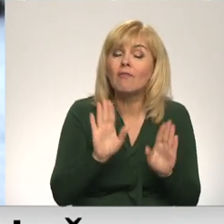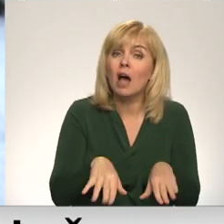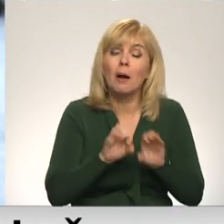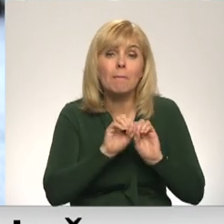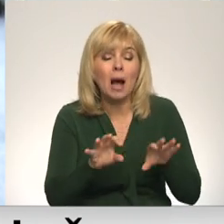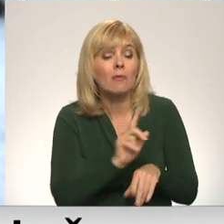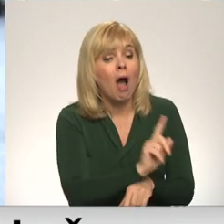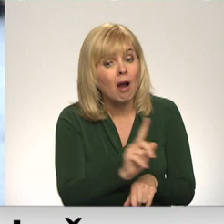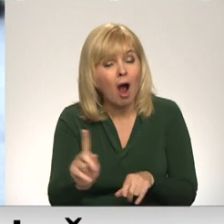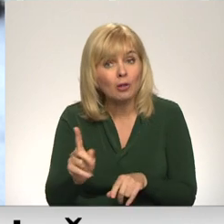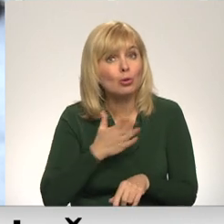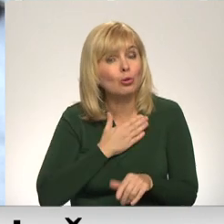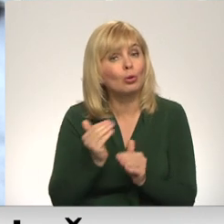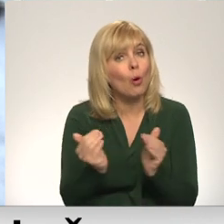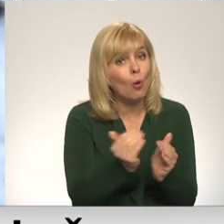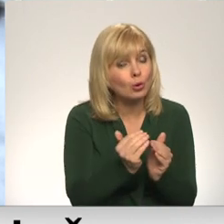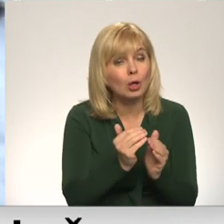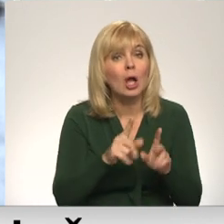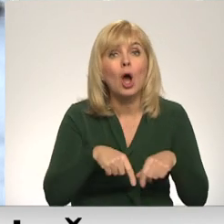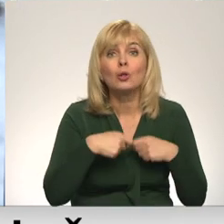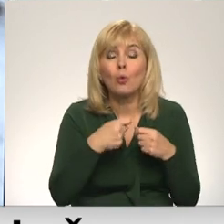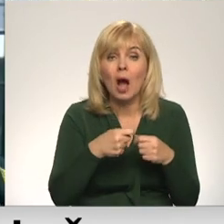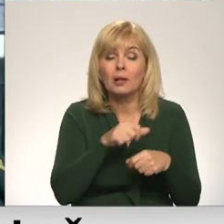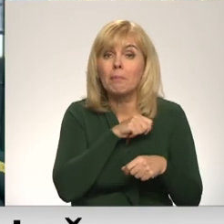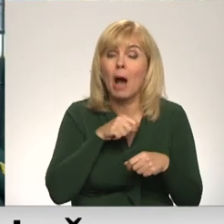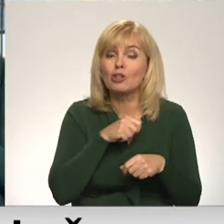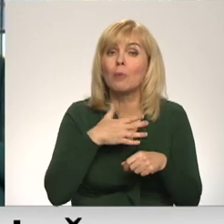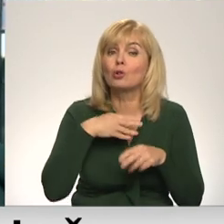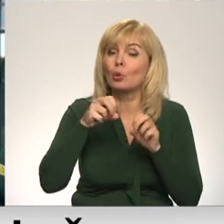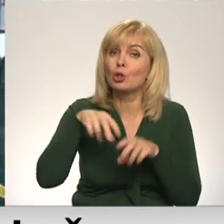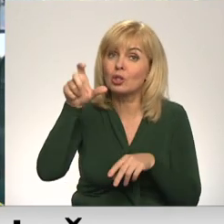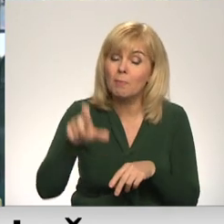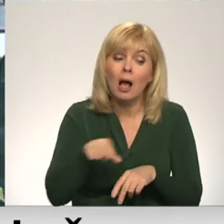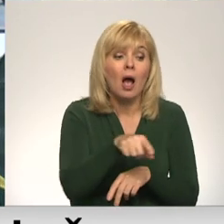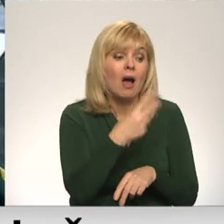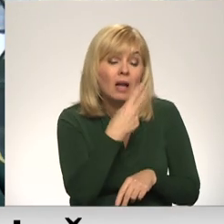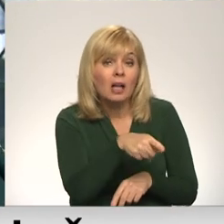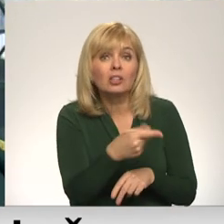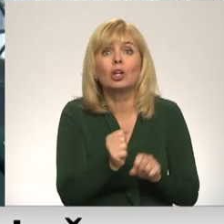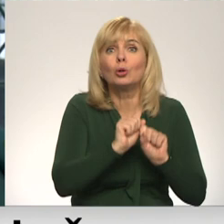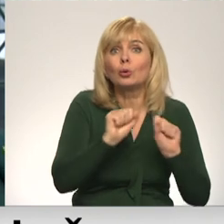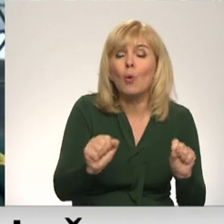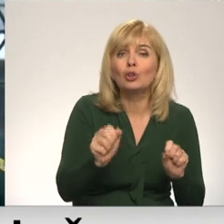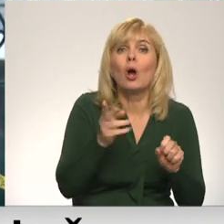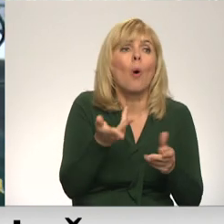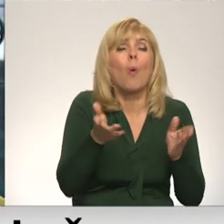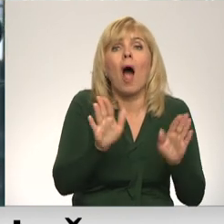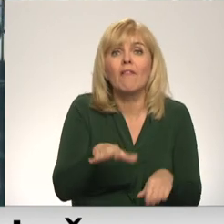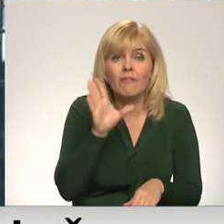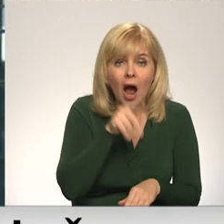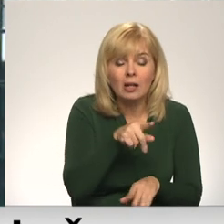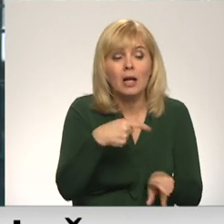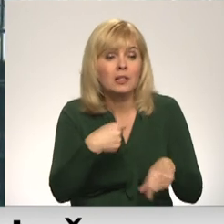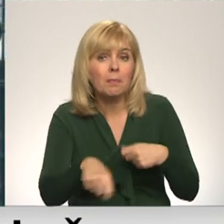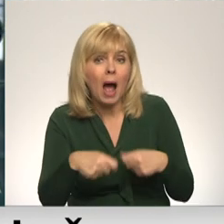pastāstīt par katru kucēnu, nododot pašam kinologam. Cik viņš ir drošs, ko viņš var, kā viņš